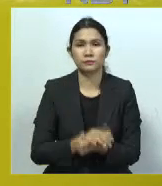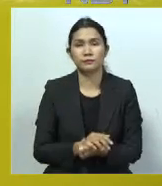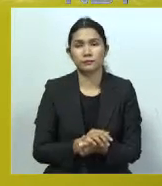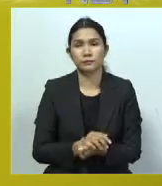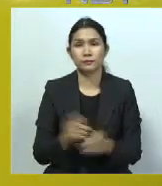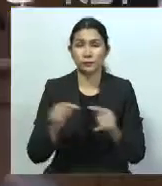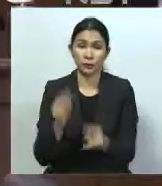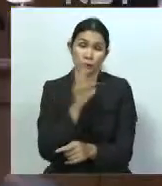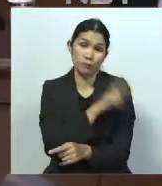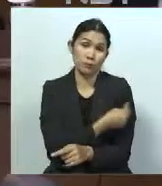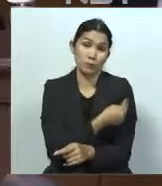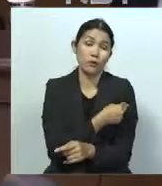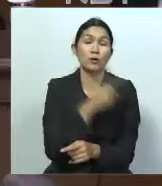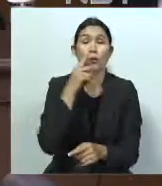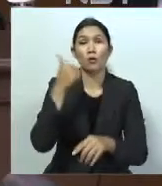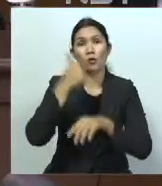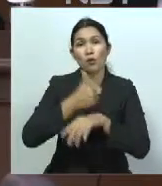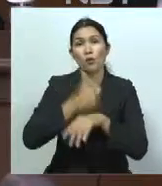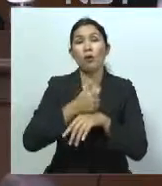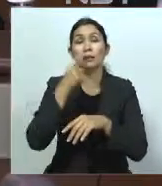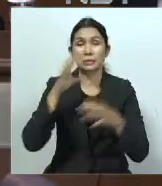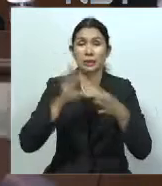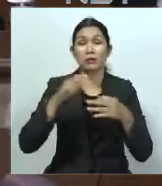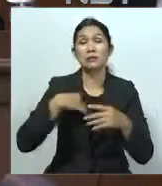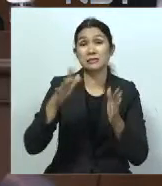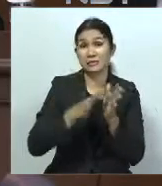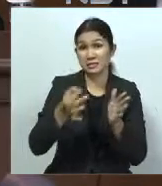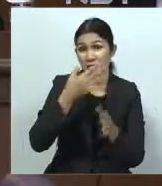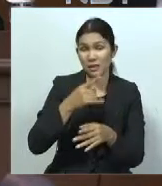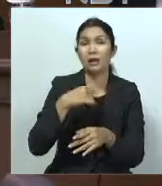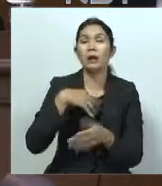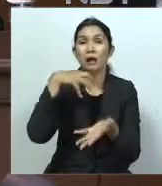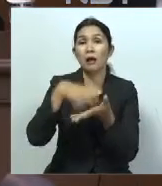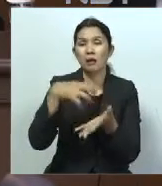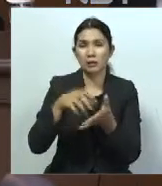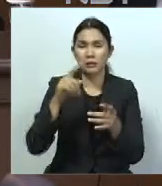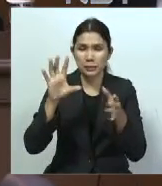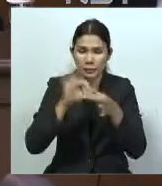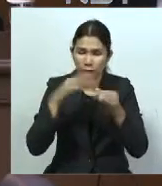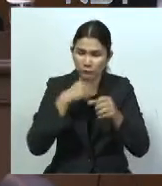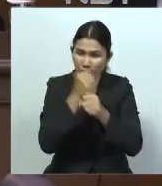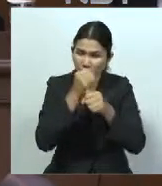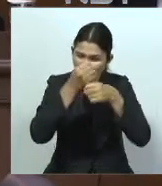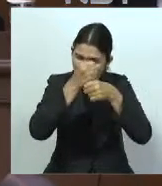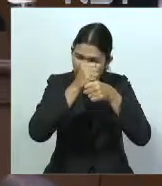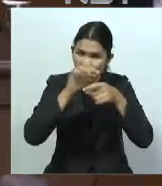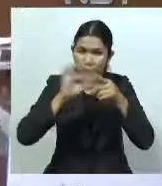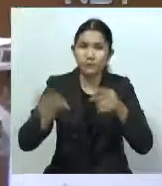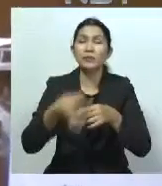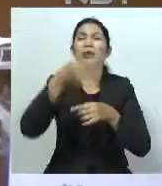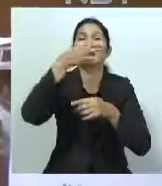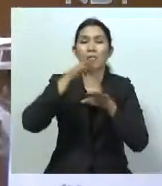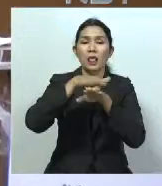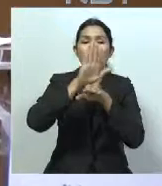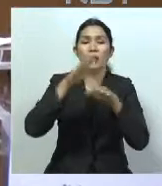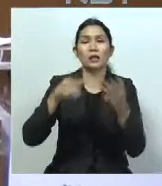ด้านนายแพทย์วิทูลด่านวิบูลผู้อำนวยการองค์การเภสัชกรรมเปิดเผยถึงสารสกัดน้ำมันกัญชาชนิดหยดใต้ลิ้นจะมี3สูตร